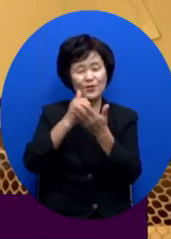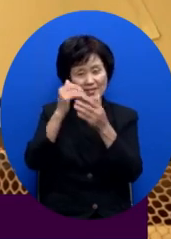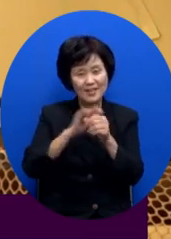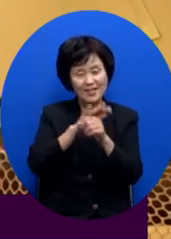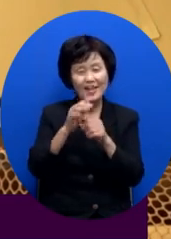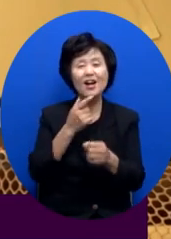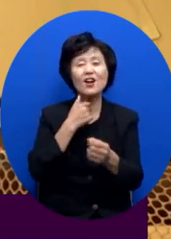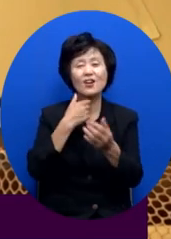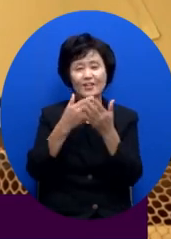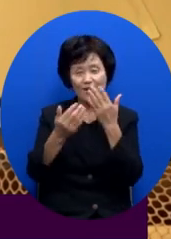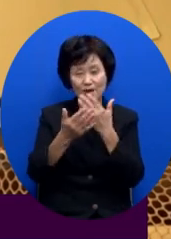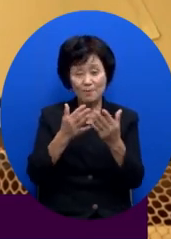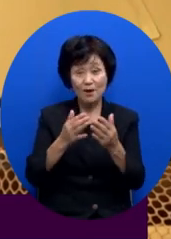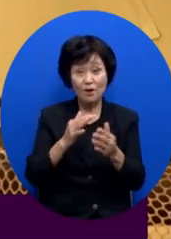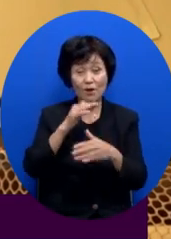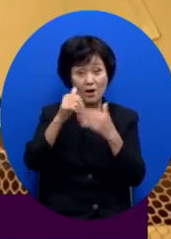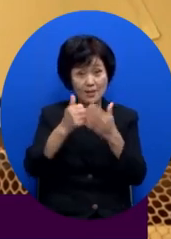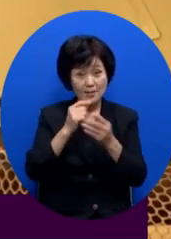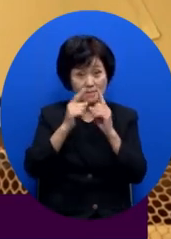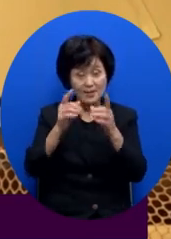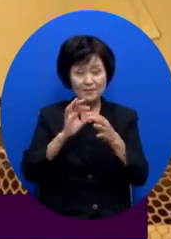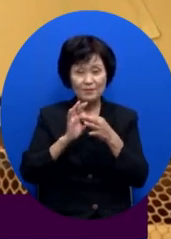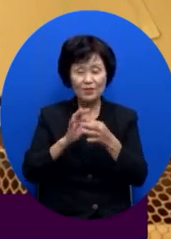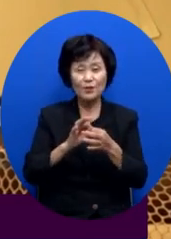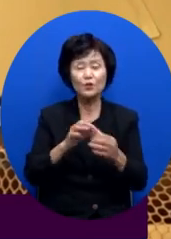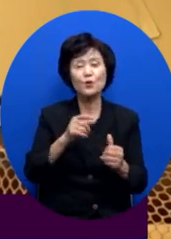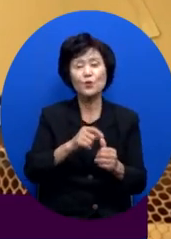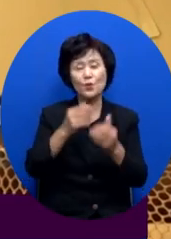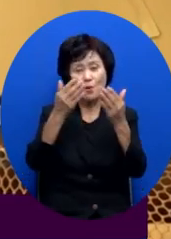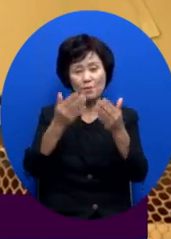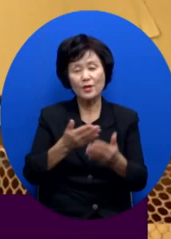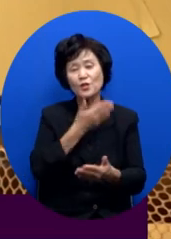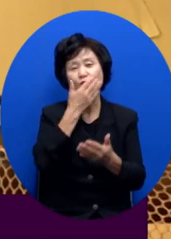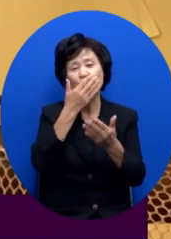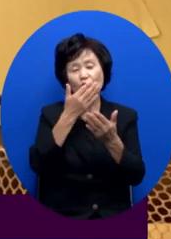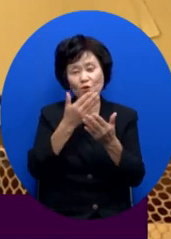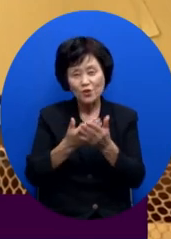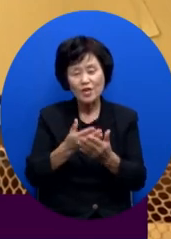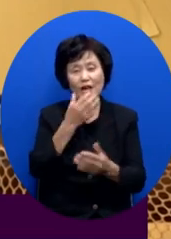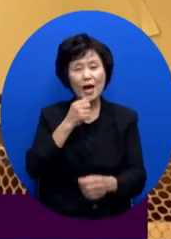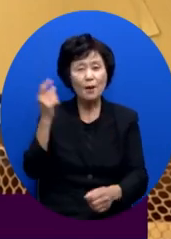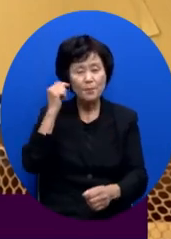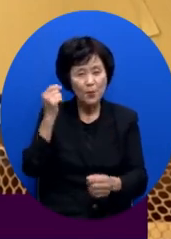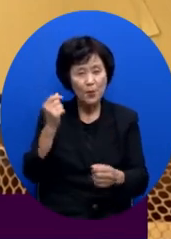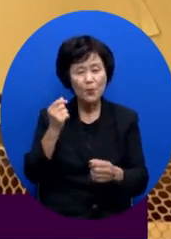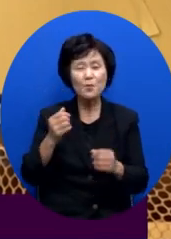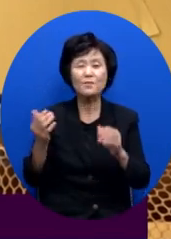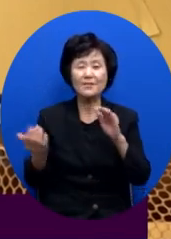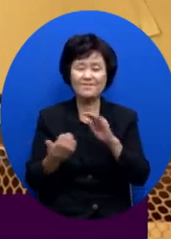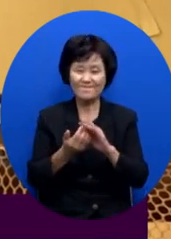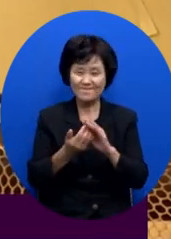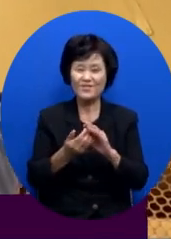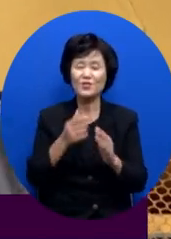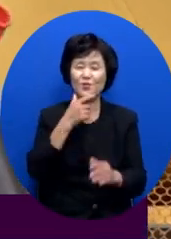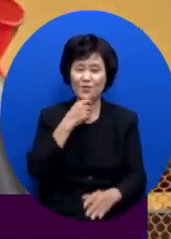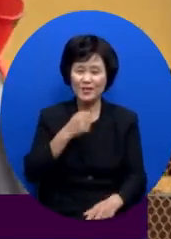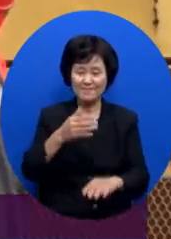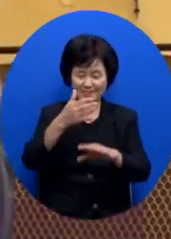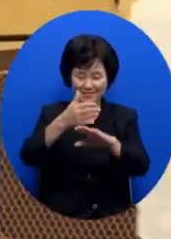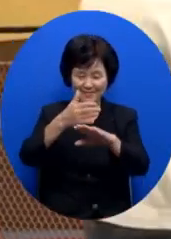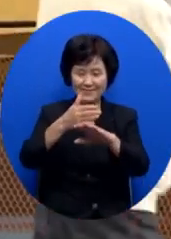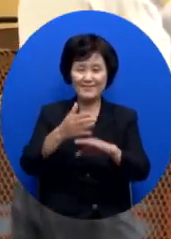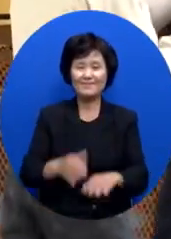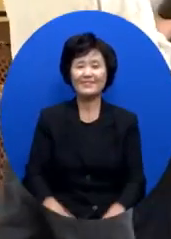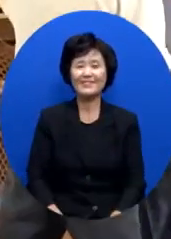한번 경험하고 말씀을 통해서 구원받는 귀한 복음의 사역이 이루어졌으면 하는 바람입니다. 감사합니다.